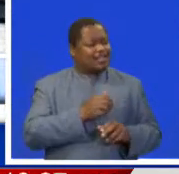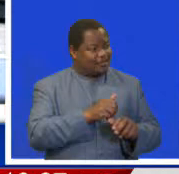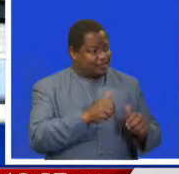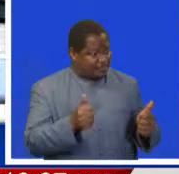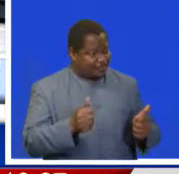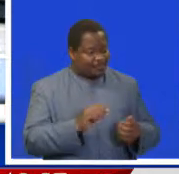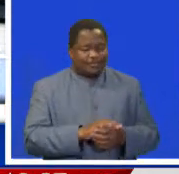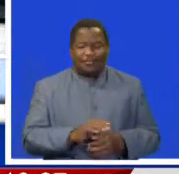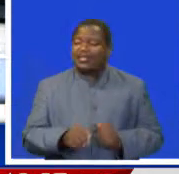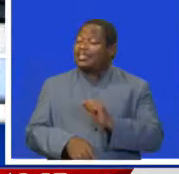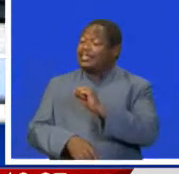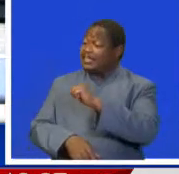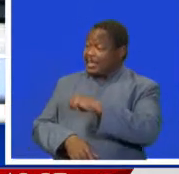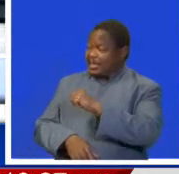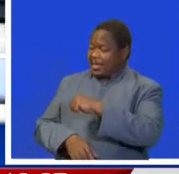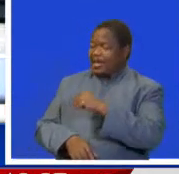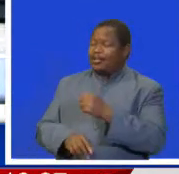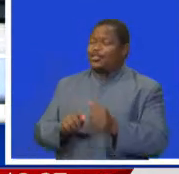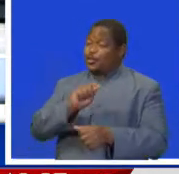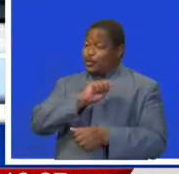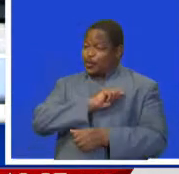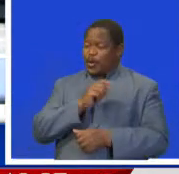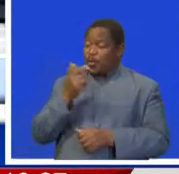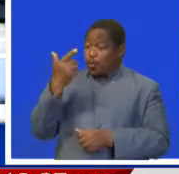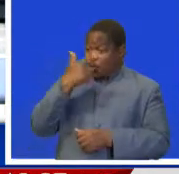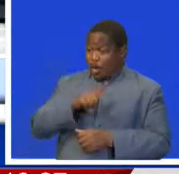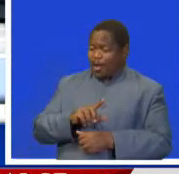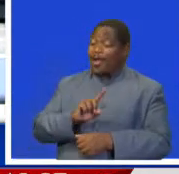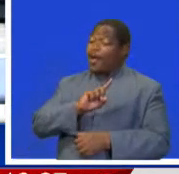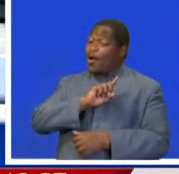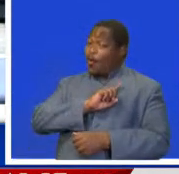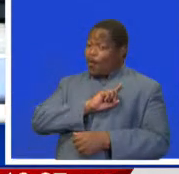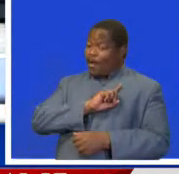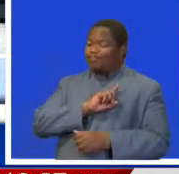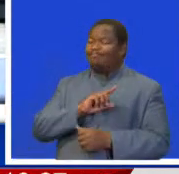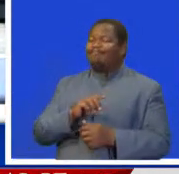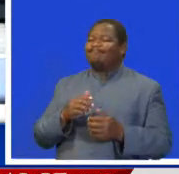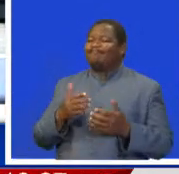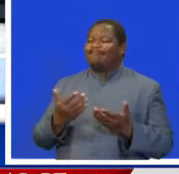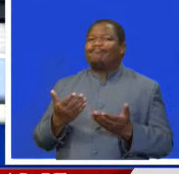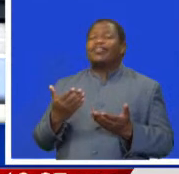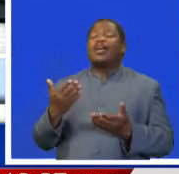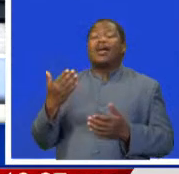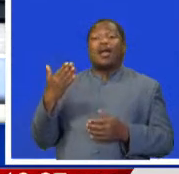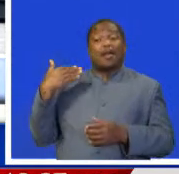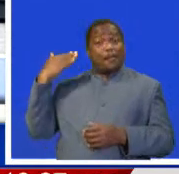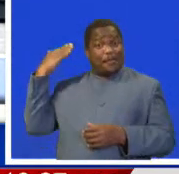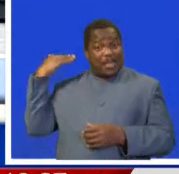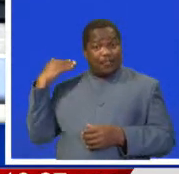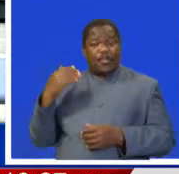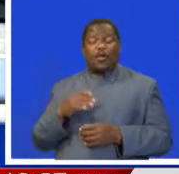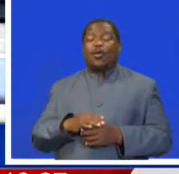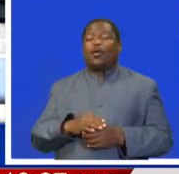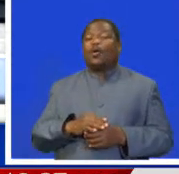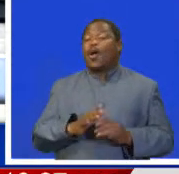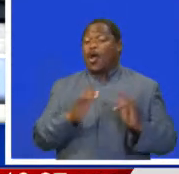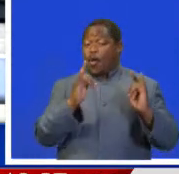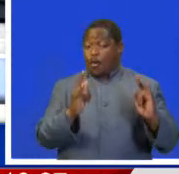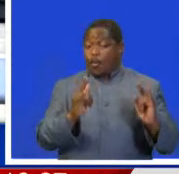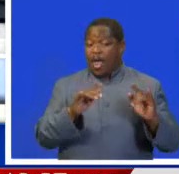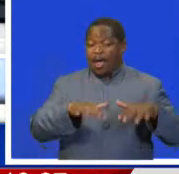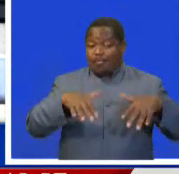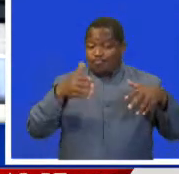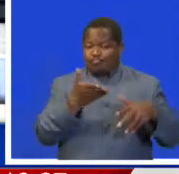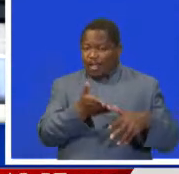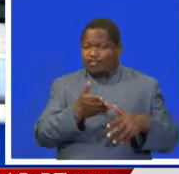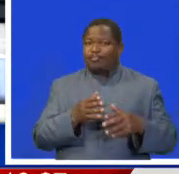seSwatini. Yes kuyindvo lenhle kakhulu sami ngoba no utawukhumbula kahle nembukeli nakata ukukhumbula imidlalo ka somhlolo